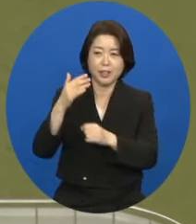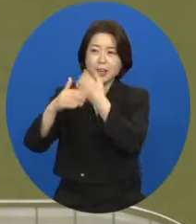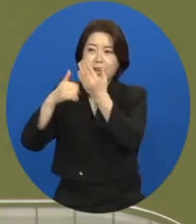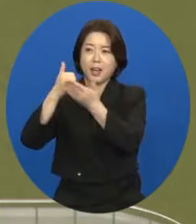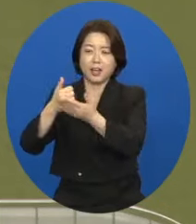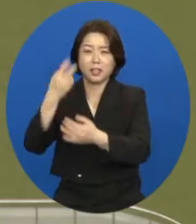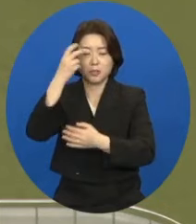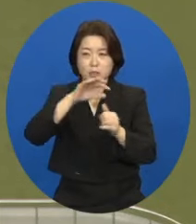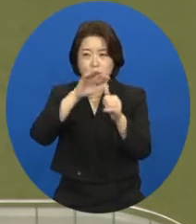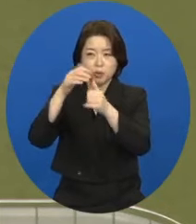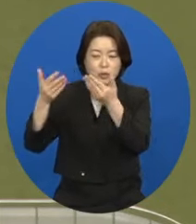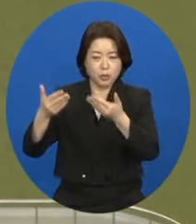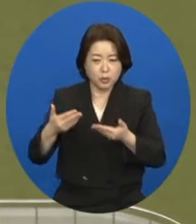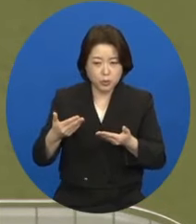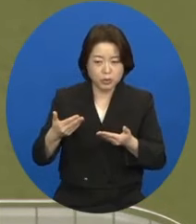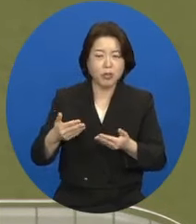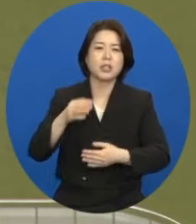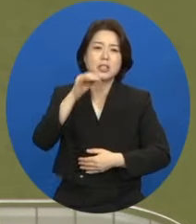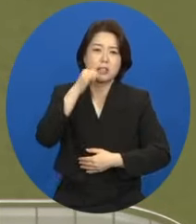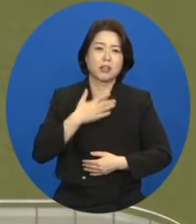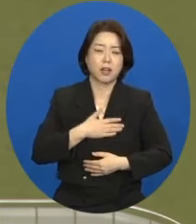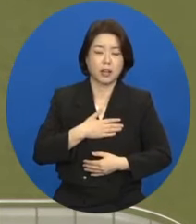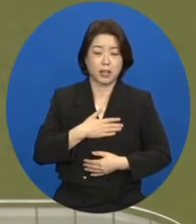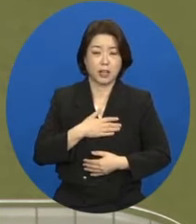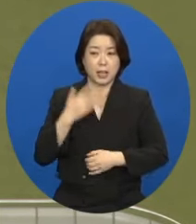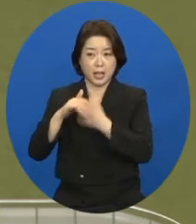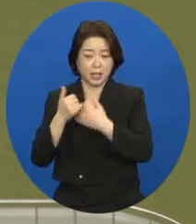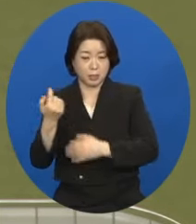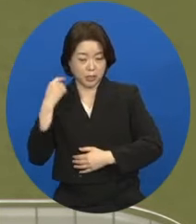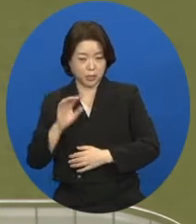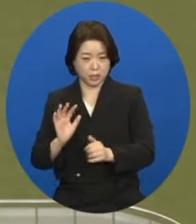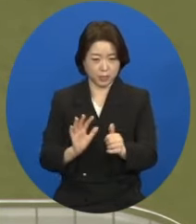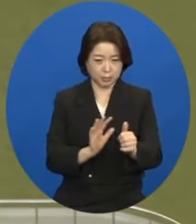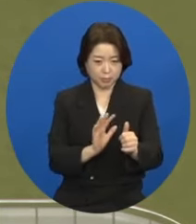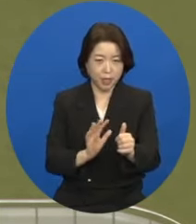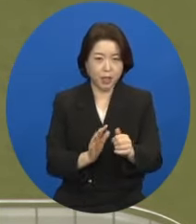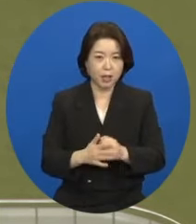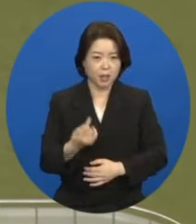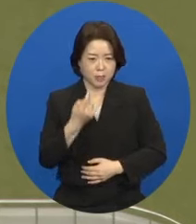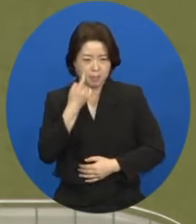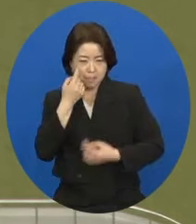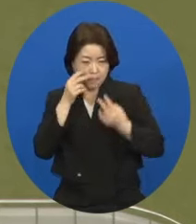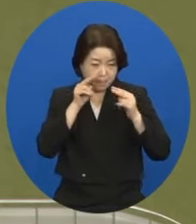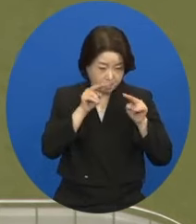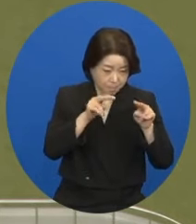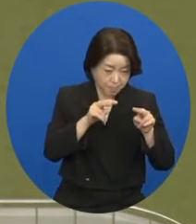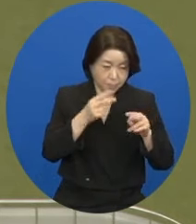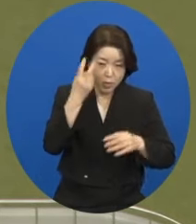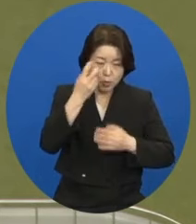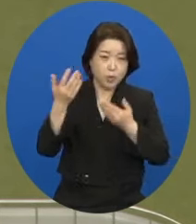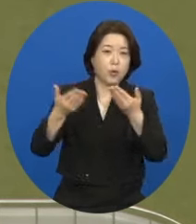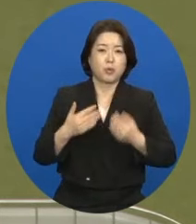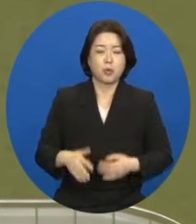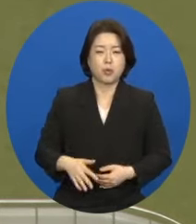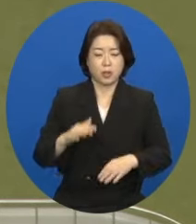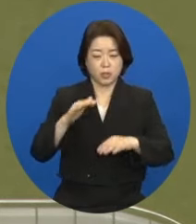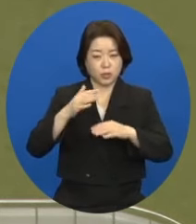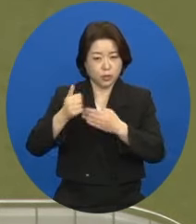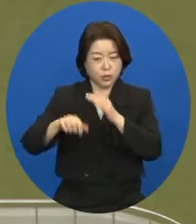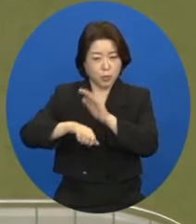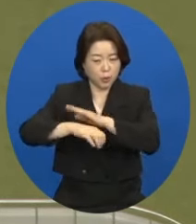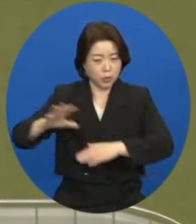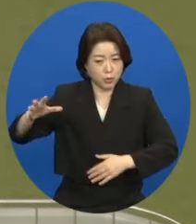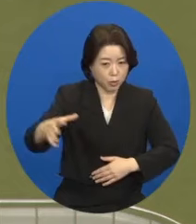막아주신 성계들이 있었음을 보게 돼요. 하나님께서 우리의 뒤에서 지켜주셨고 항상 능동적같이 지켜보셨으며 주의 오른손으로 우리를